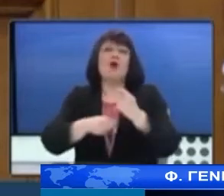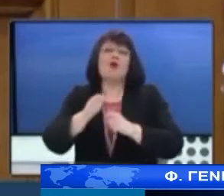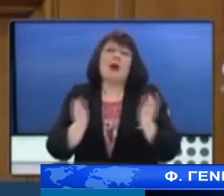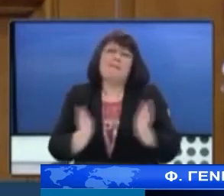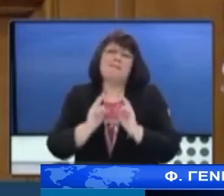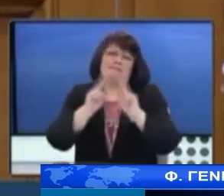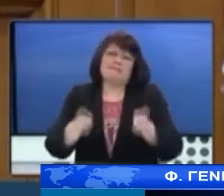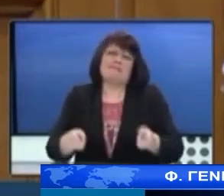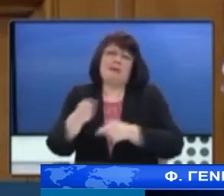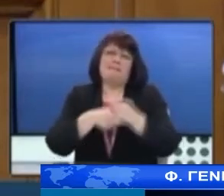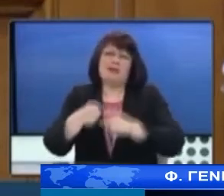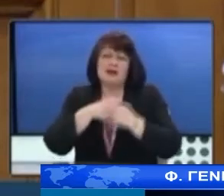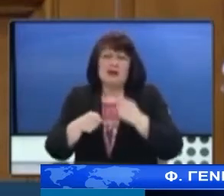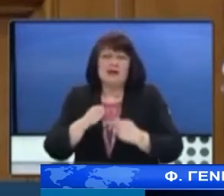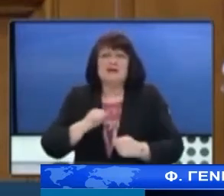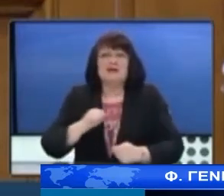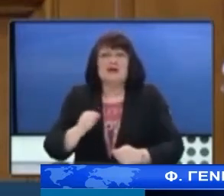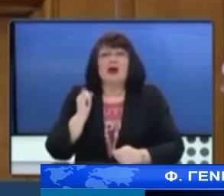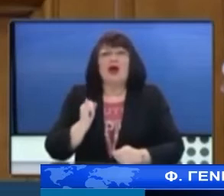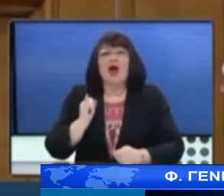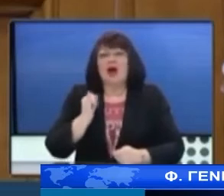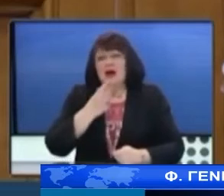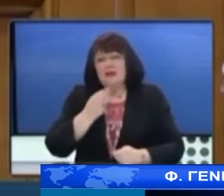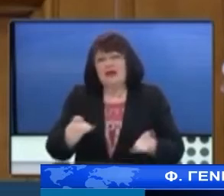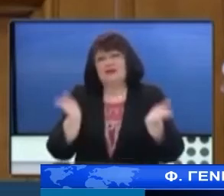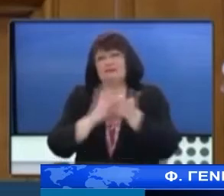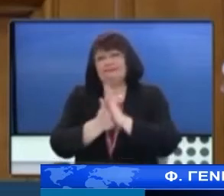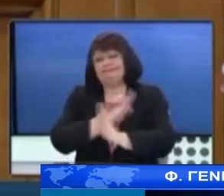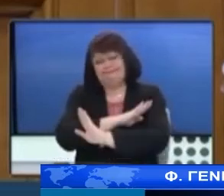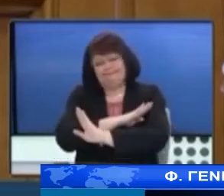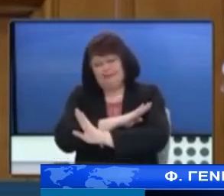τους μικρομεσαίους σε ένα βασανιστικό, αργό θάνατο.